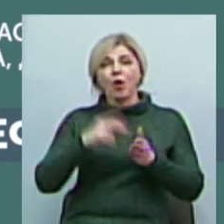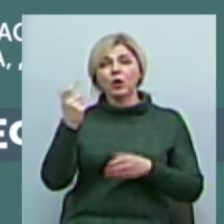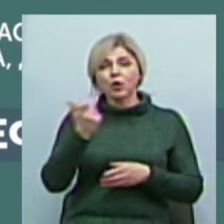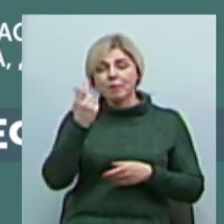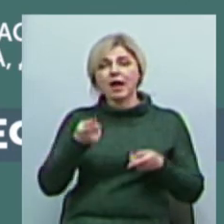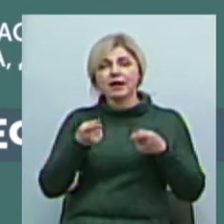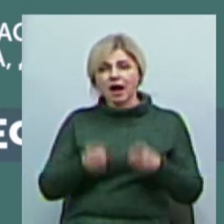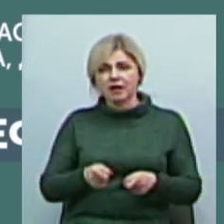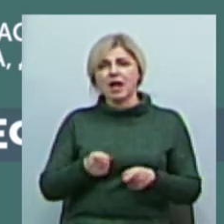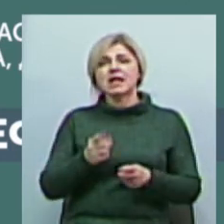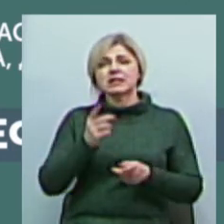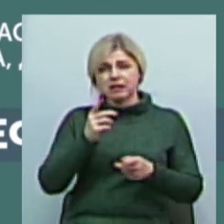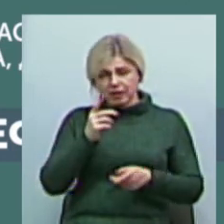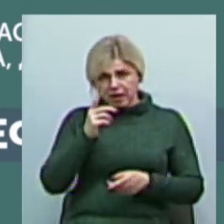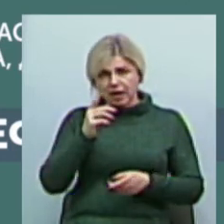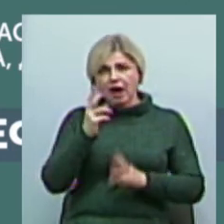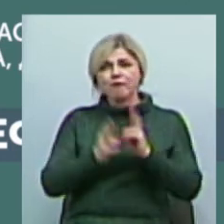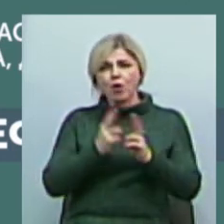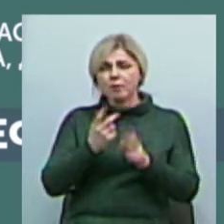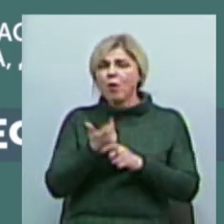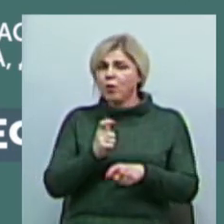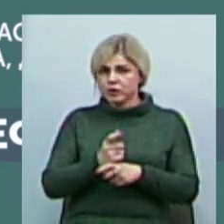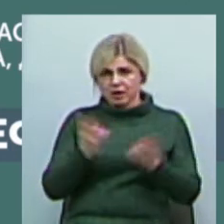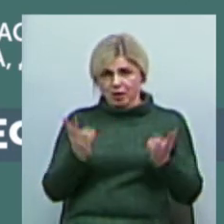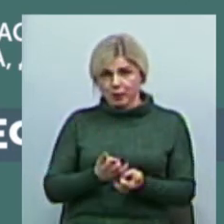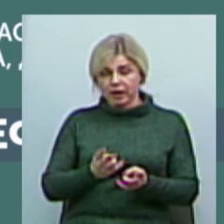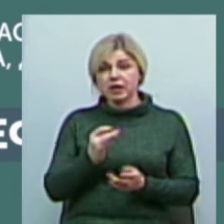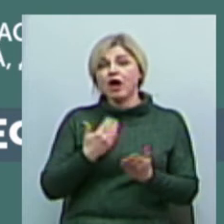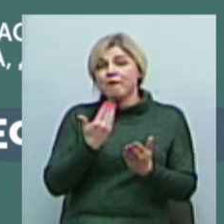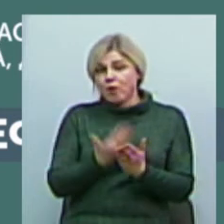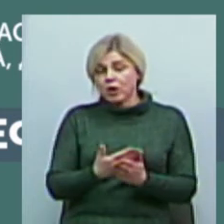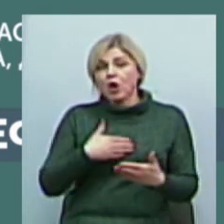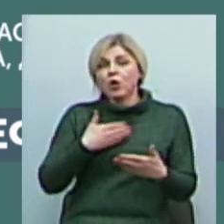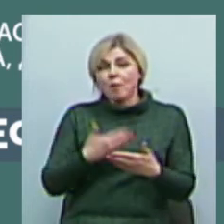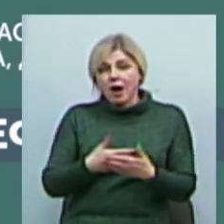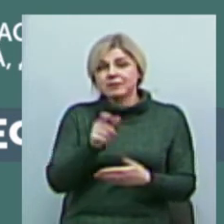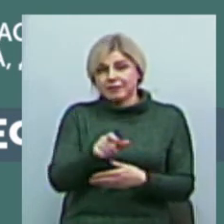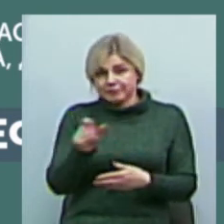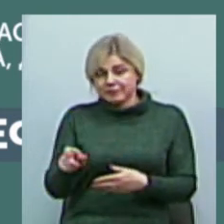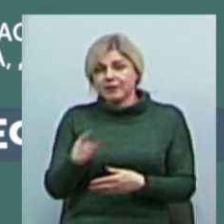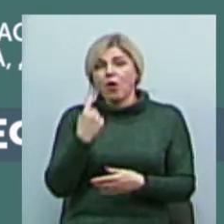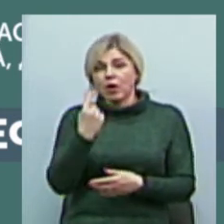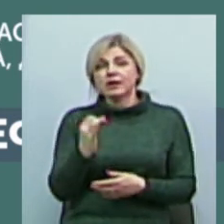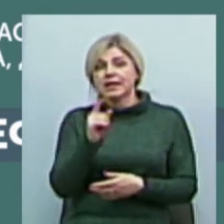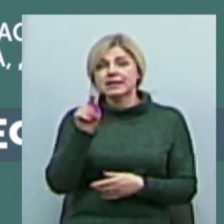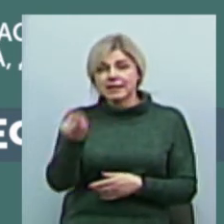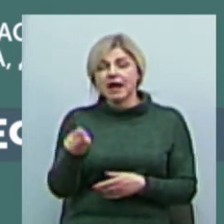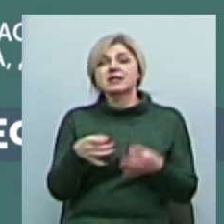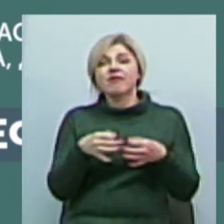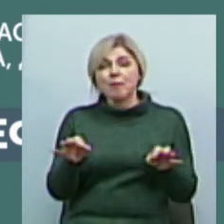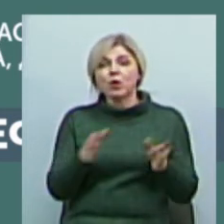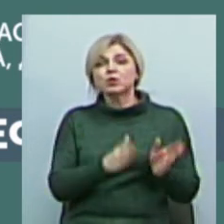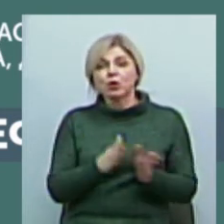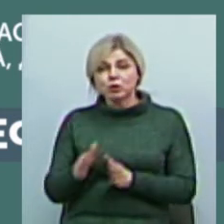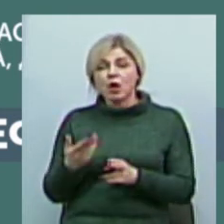реальні, справжні реформи вже життєво необхідні. І ось, мабуть, громадські діячі – одна з тих лояльних структур, котра